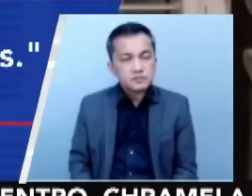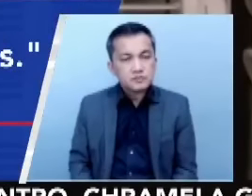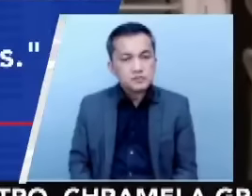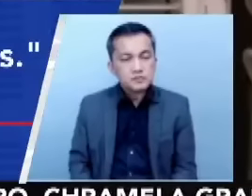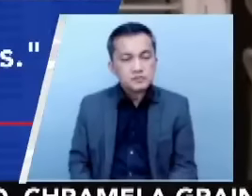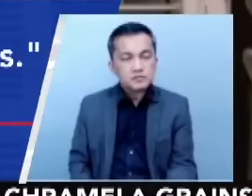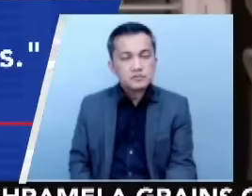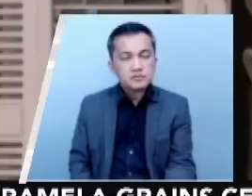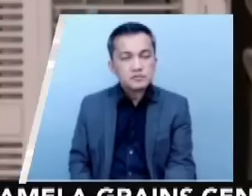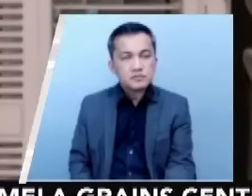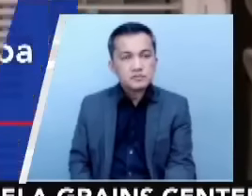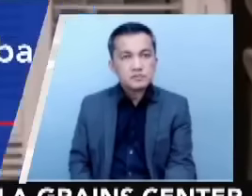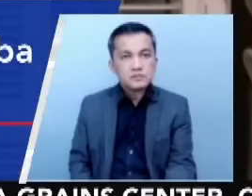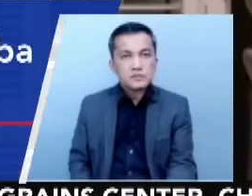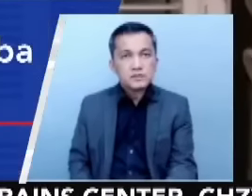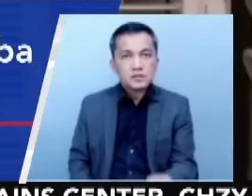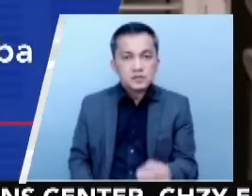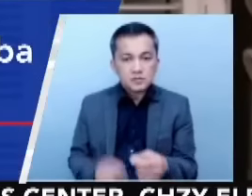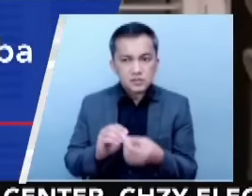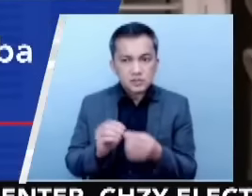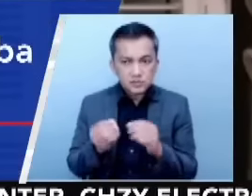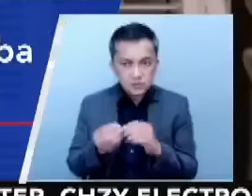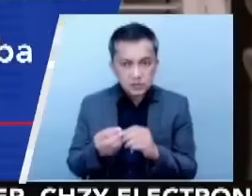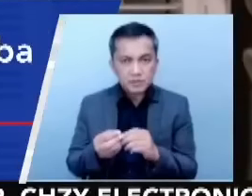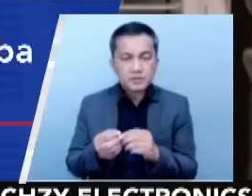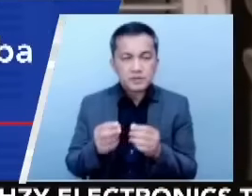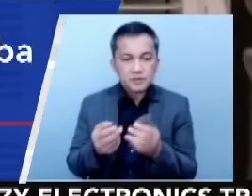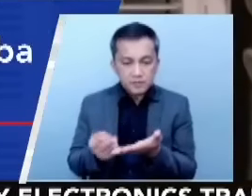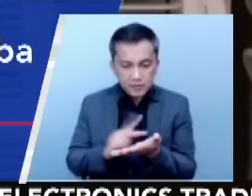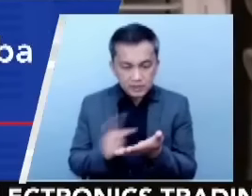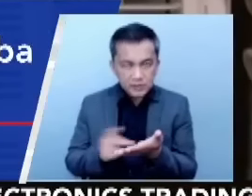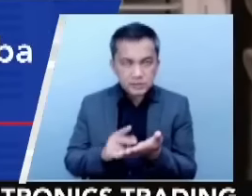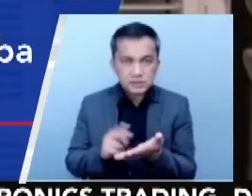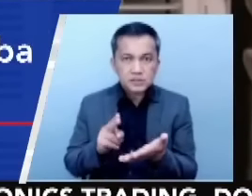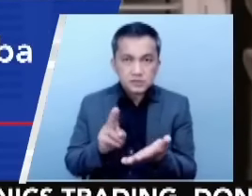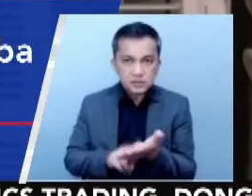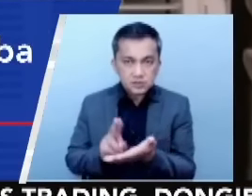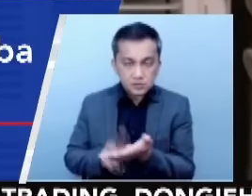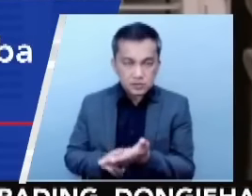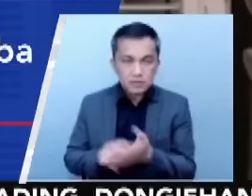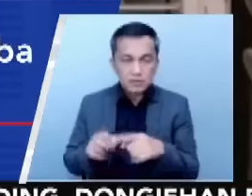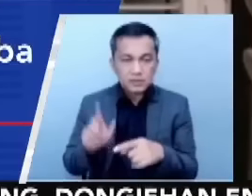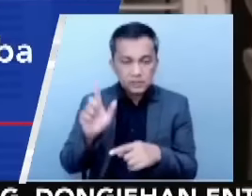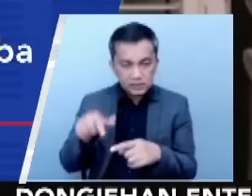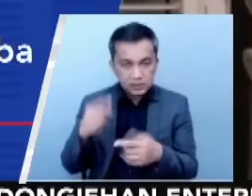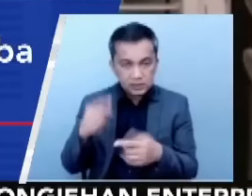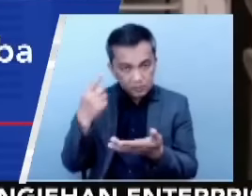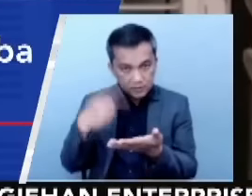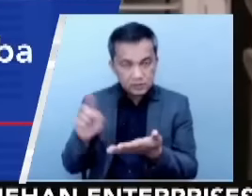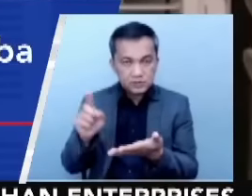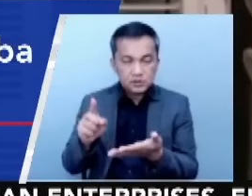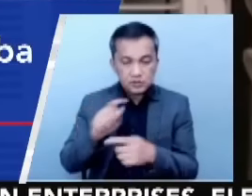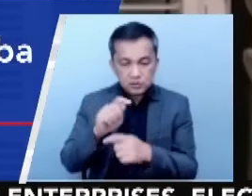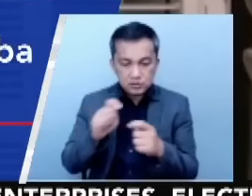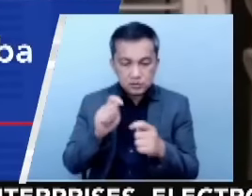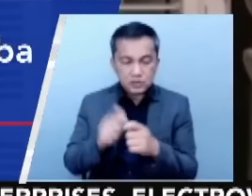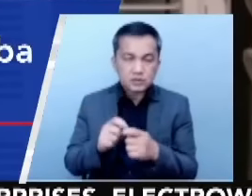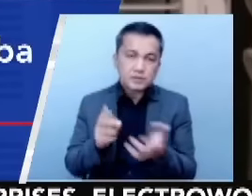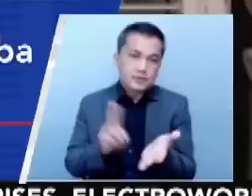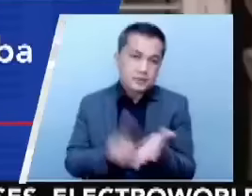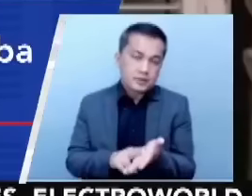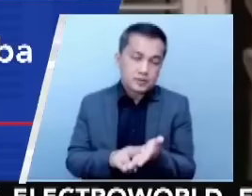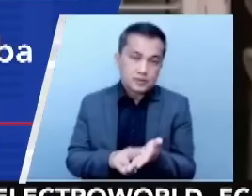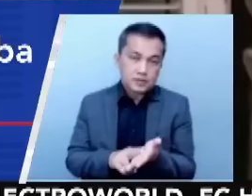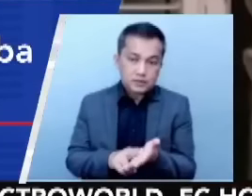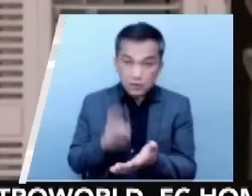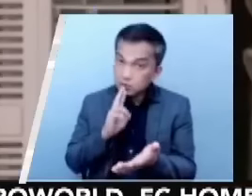number of pages, number of signatures. Pero later pa na ma-verify kung sakto ba niya mga signatures. Are they registered